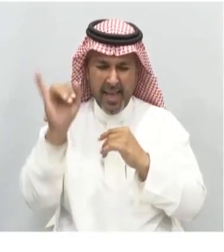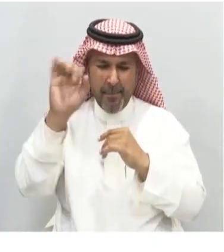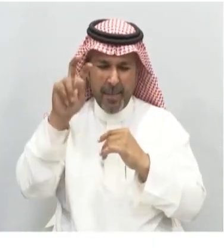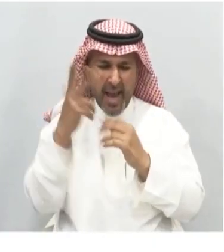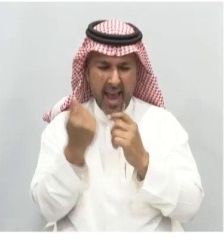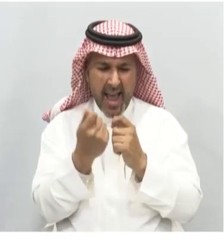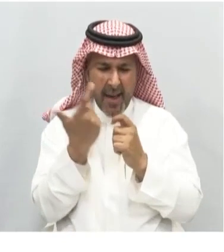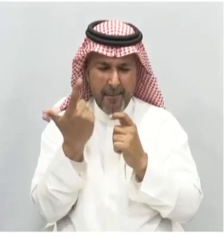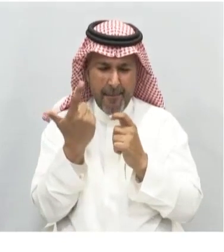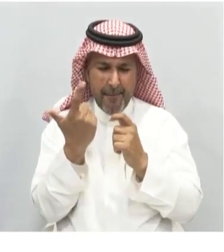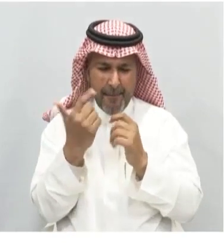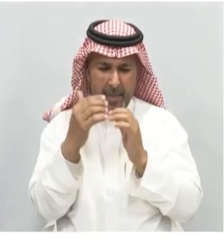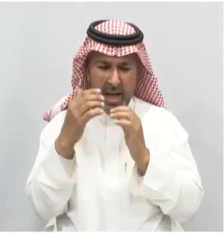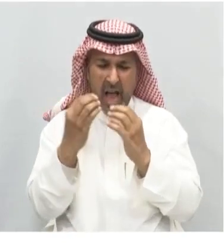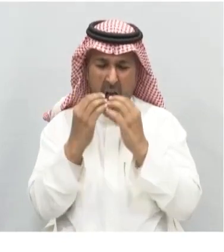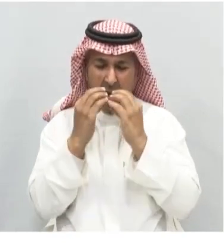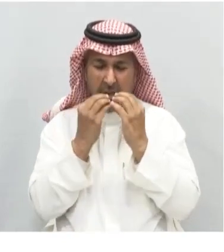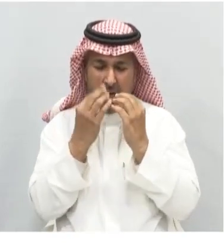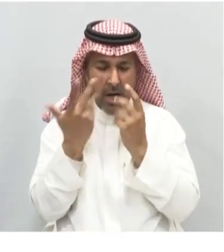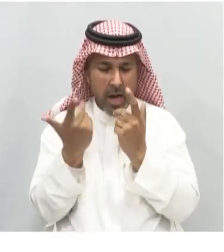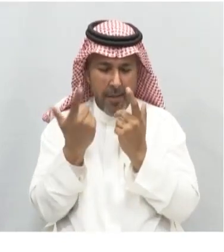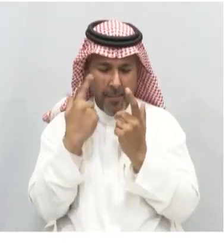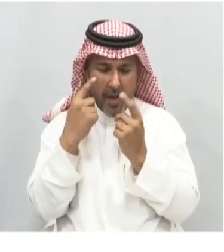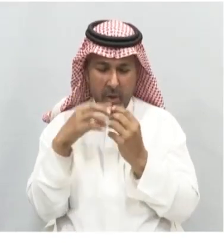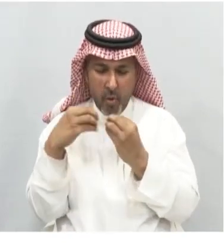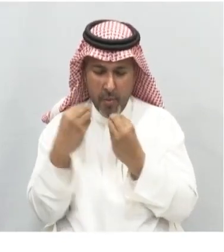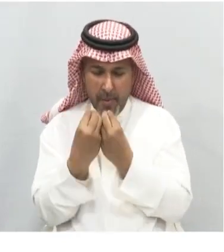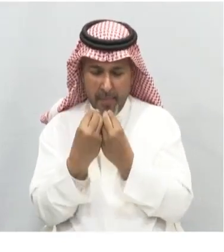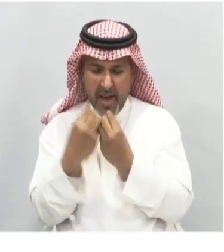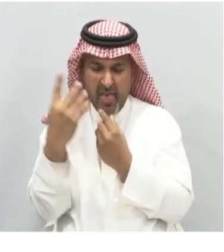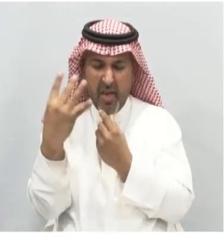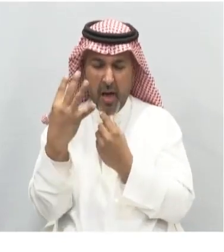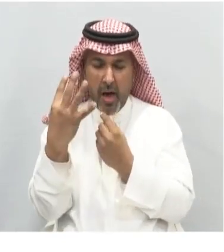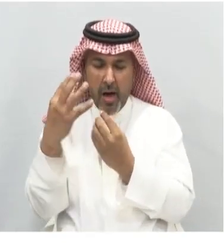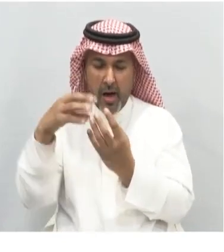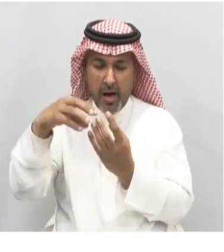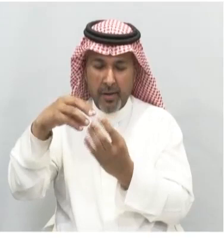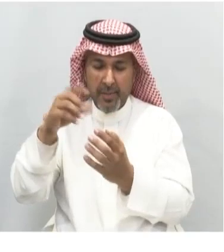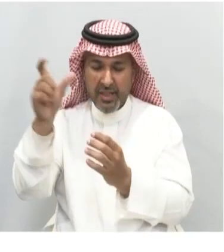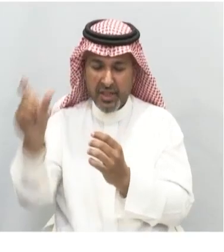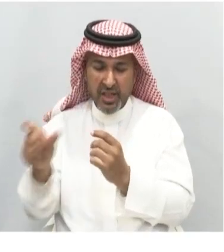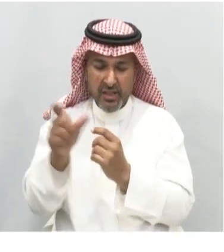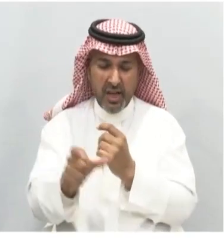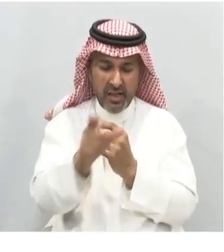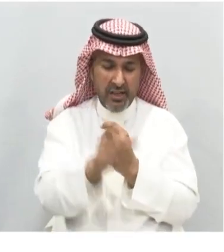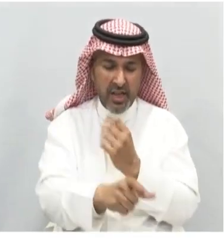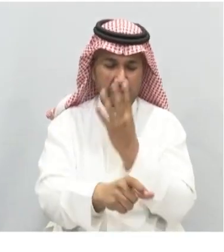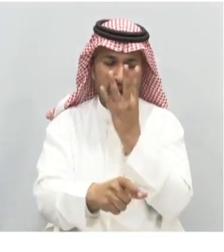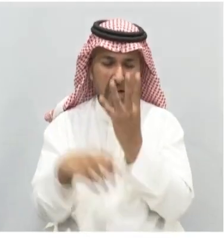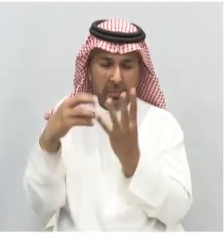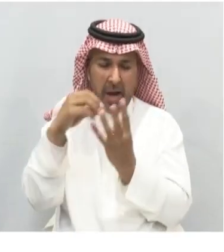هي تكلفه تكلفه النزه لاربعه اشخاص اذا اقوم بجمعها اولا 250 ز